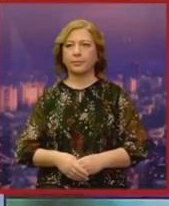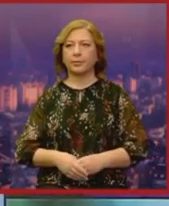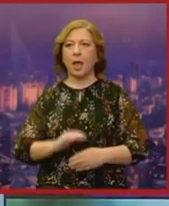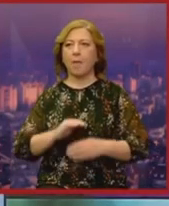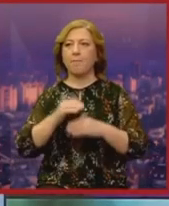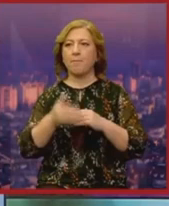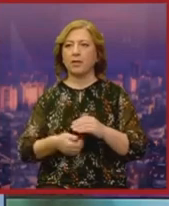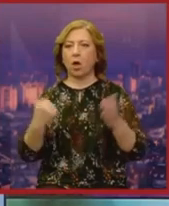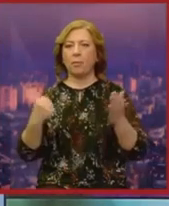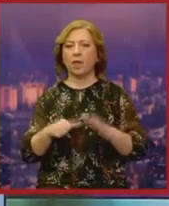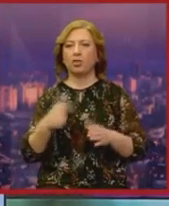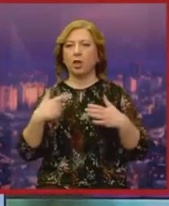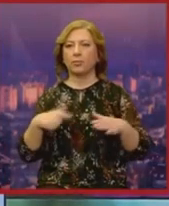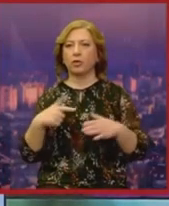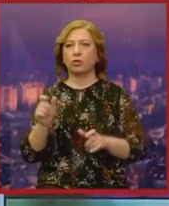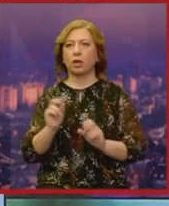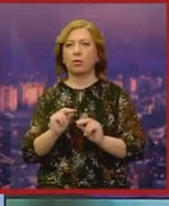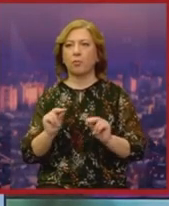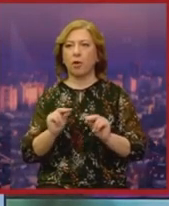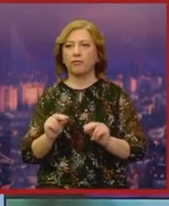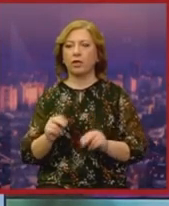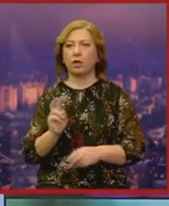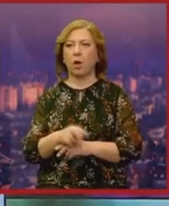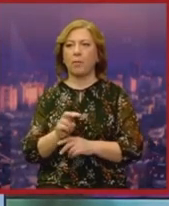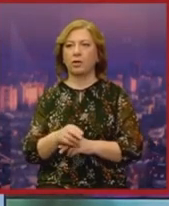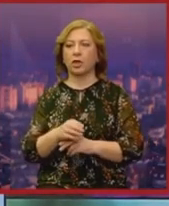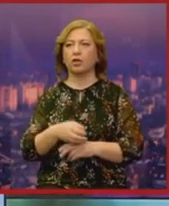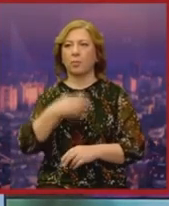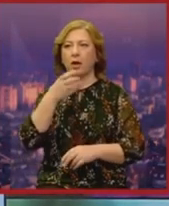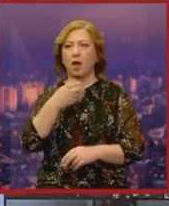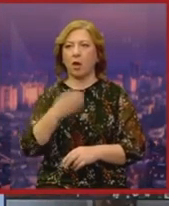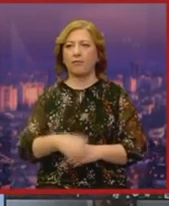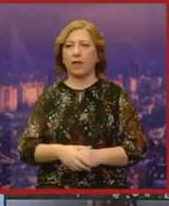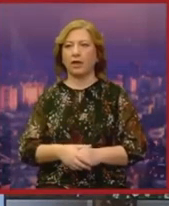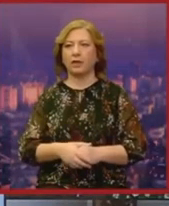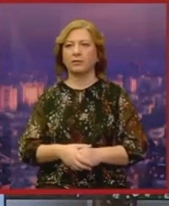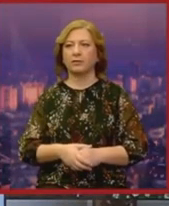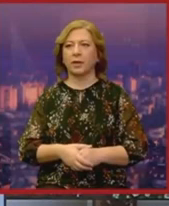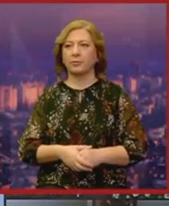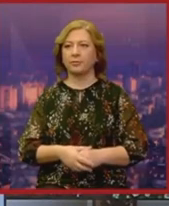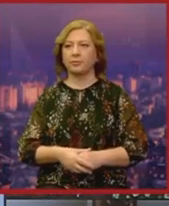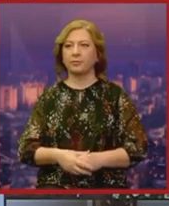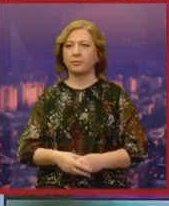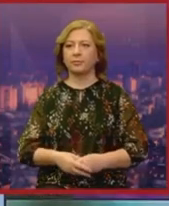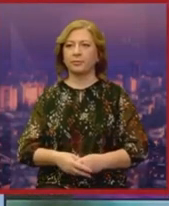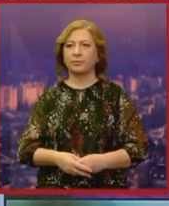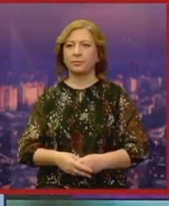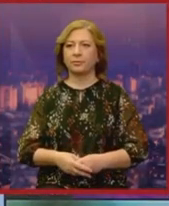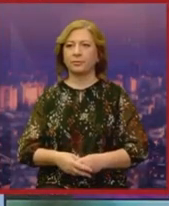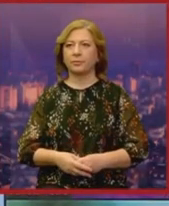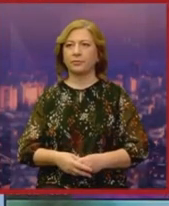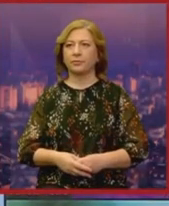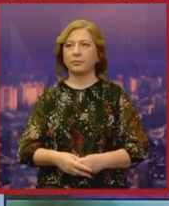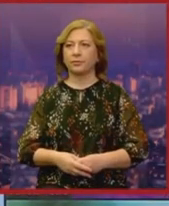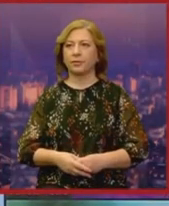Peste 1700 de cadre didactice s-au înscris la conferința Modelul tradițional și modele educaționale alternative, perspective